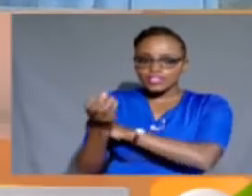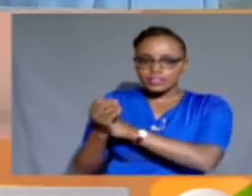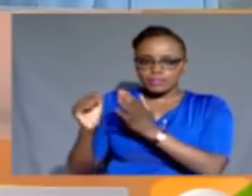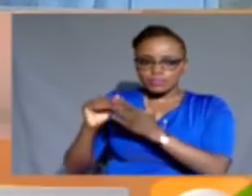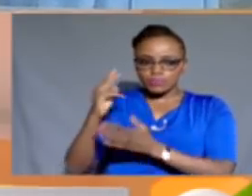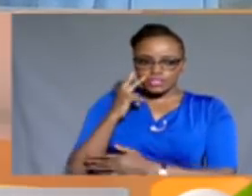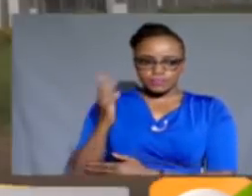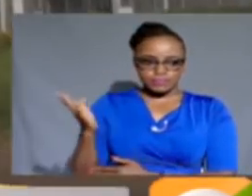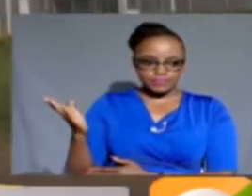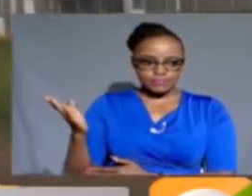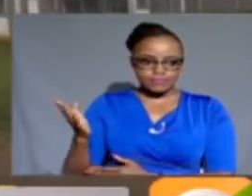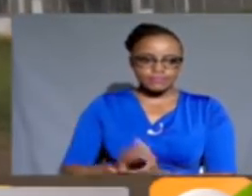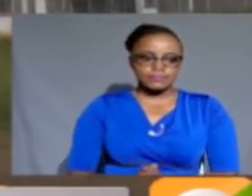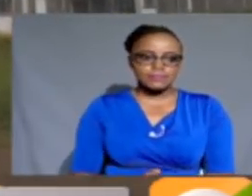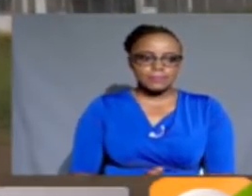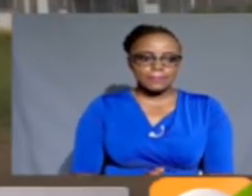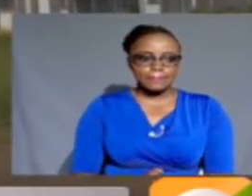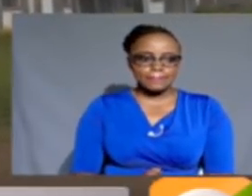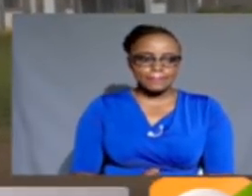zaidi.